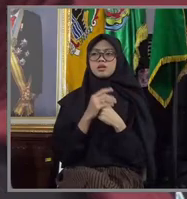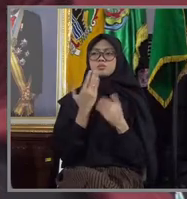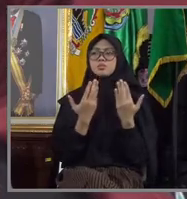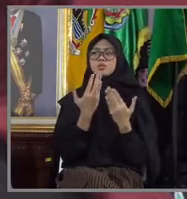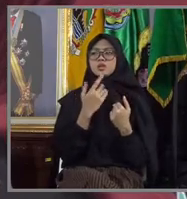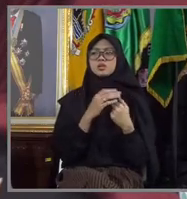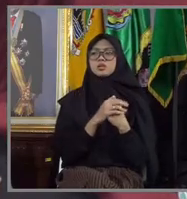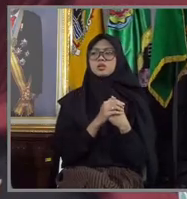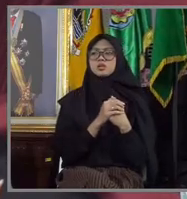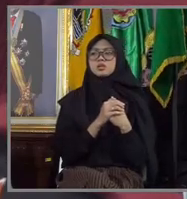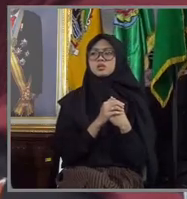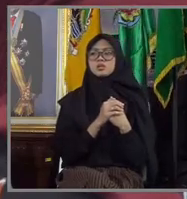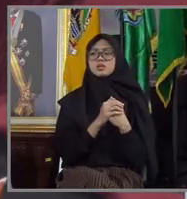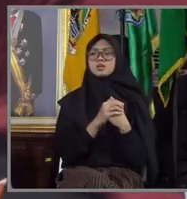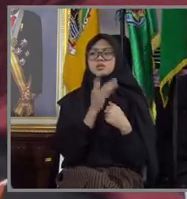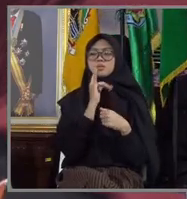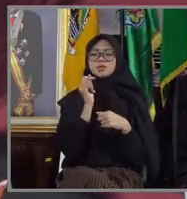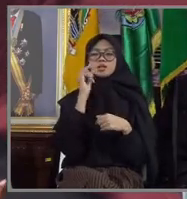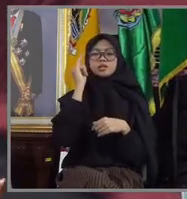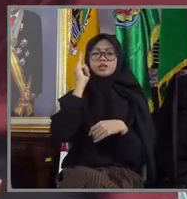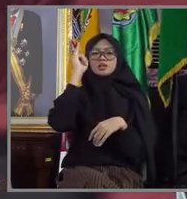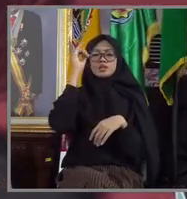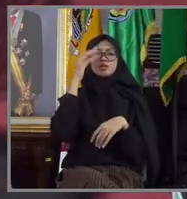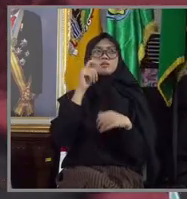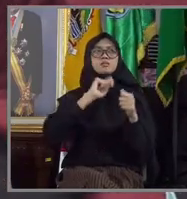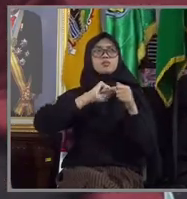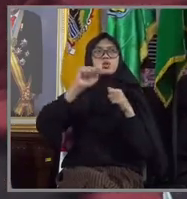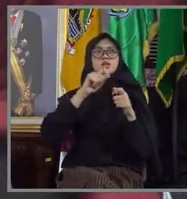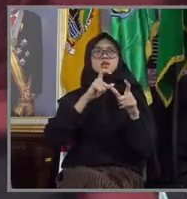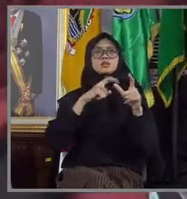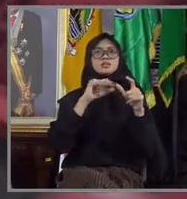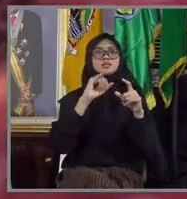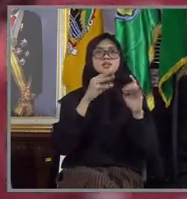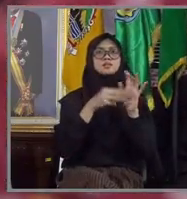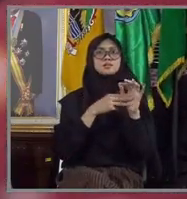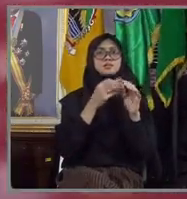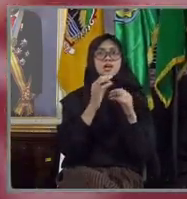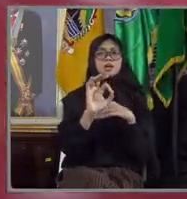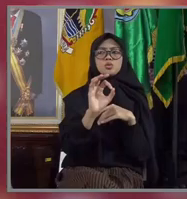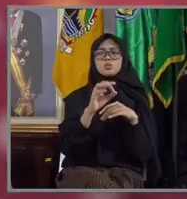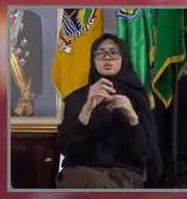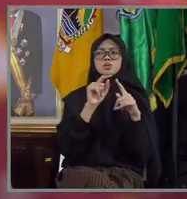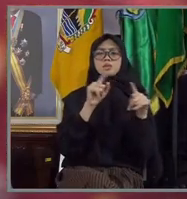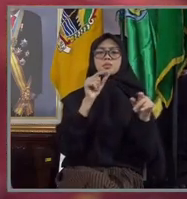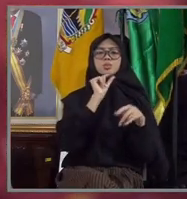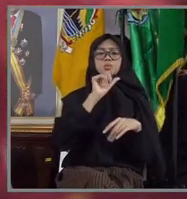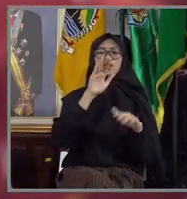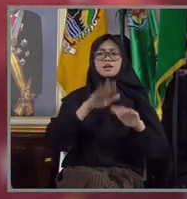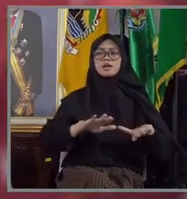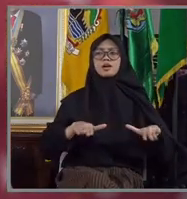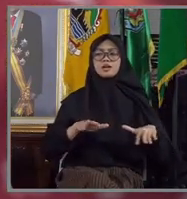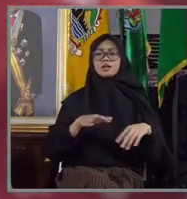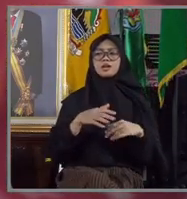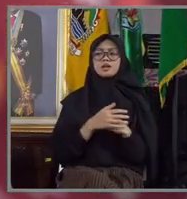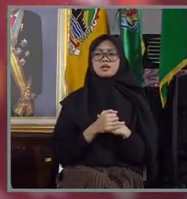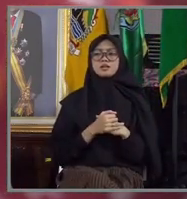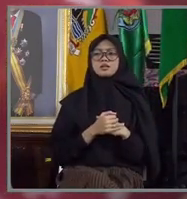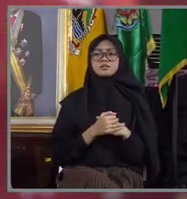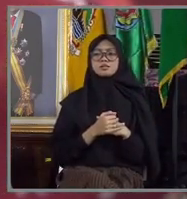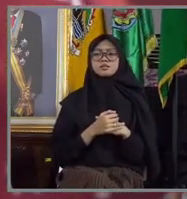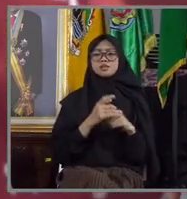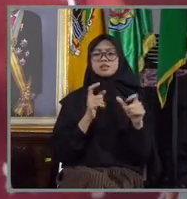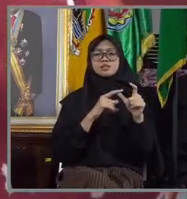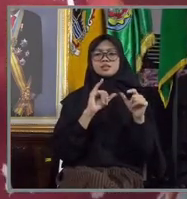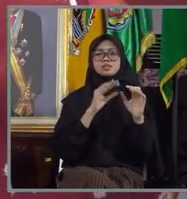gantinya SIM C kalau misalnya KTP kan Bapak ada Kai Nah kalau saya asing mungkin ada SIM khusus sana